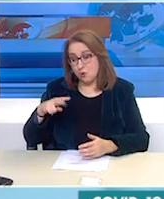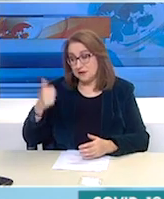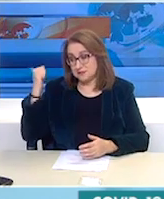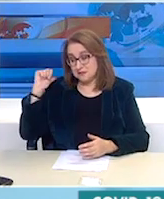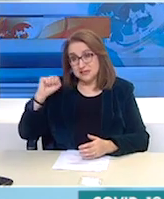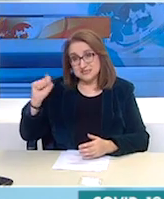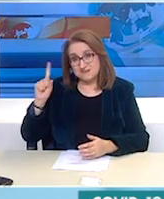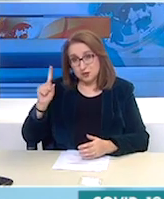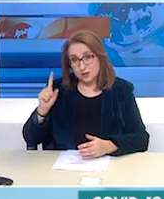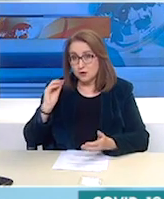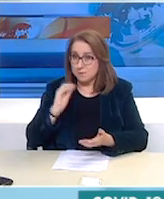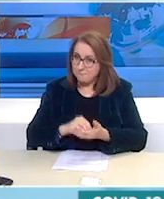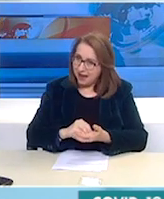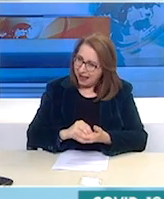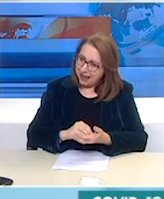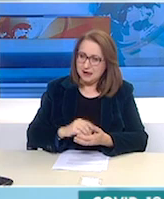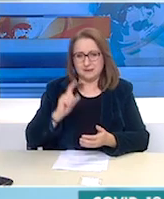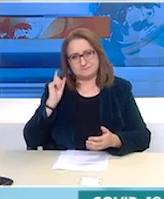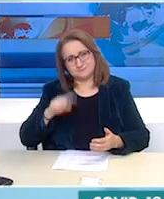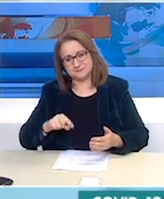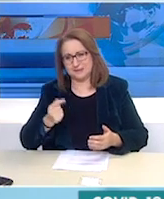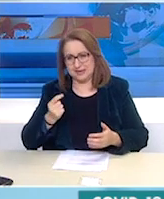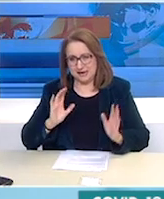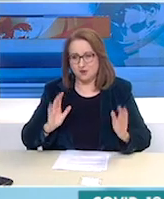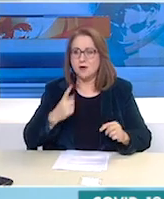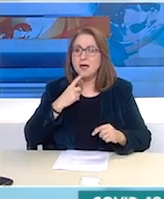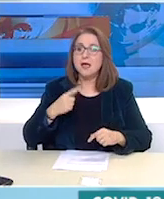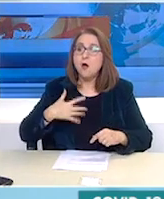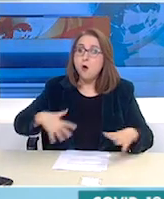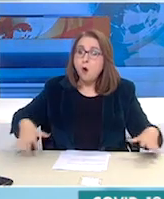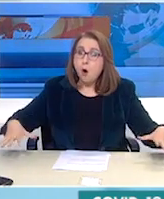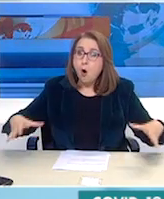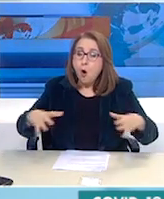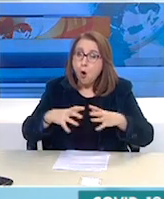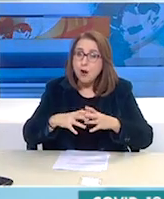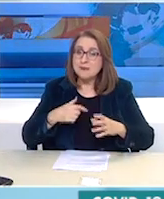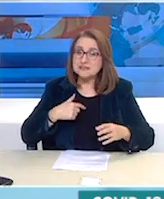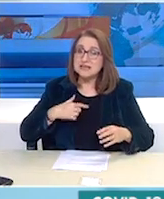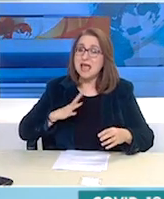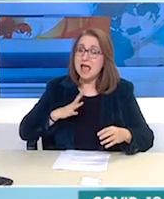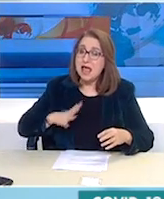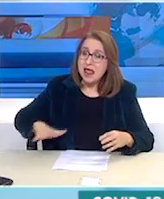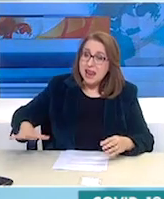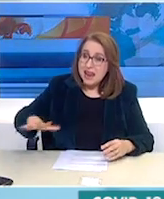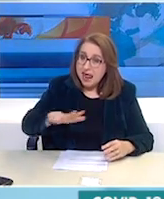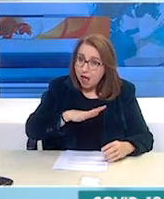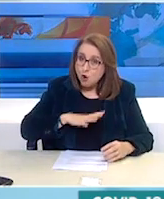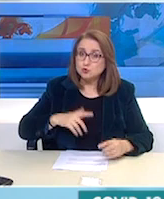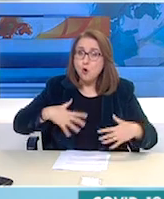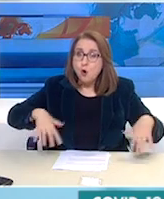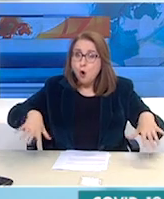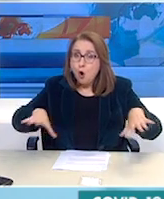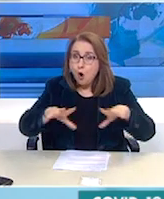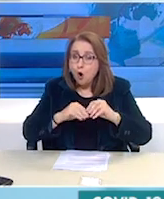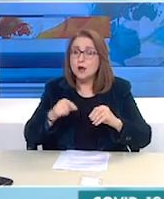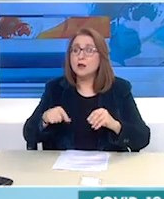μαζί είμαστε υγειονομικοί και λαός. Και ιδιαίτερα αυτοί που συναναστρέφονται ή δουλεύουν ή διαμένουν μαζί με ευπαθείς ομάδες,